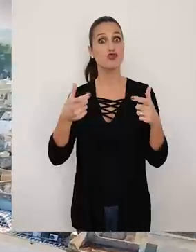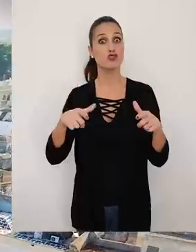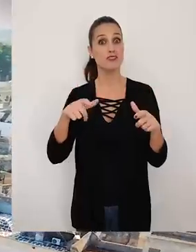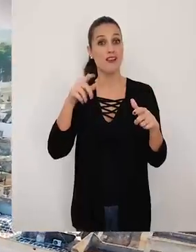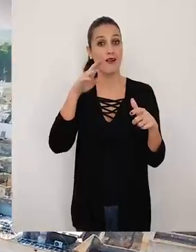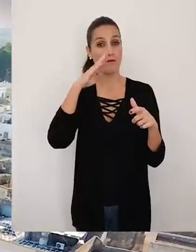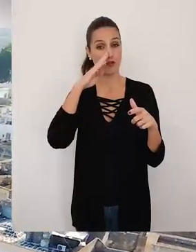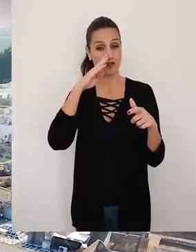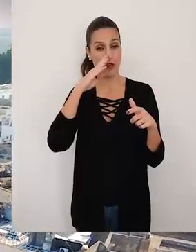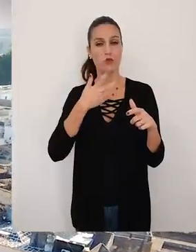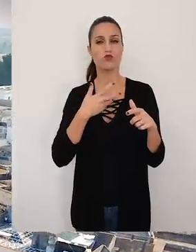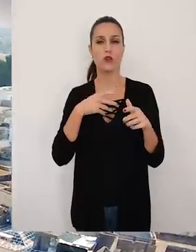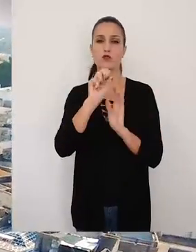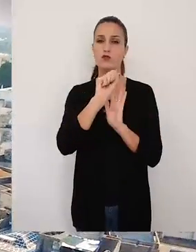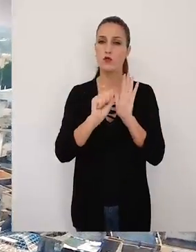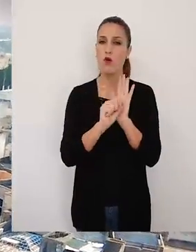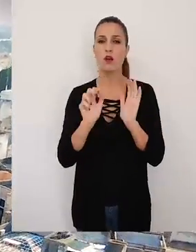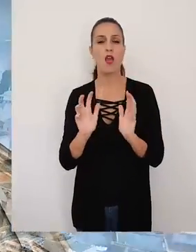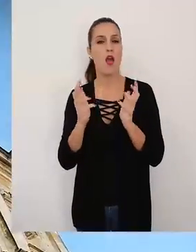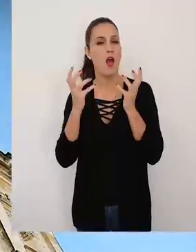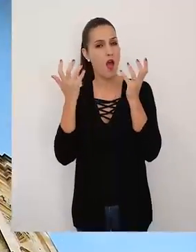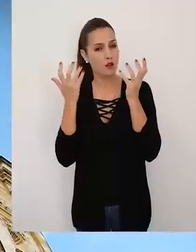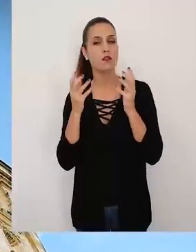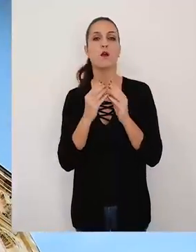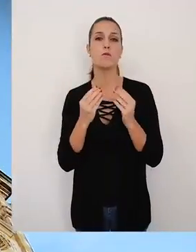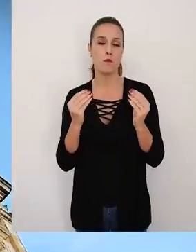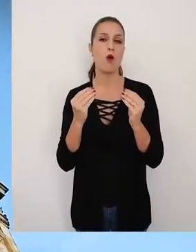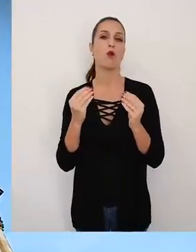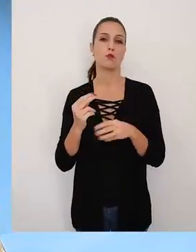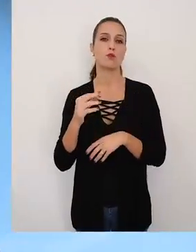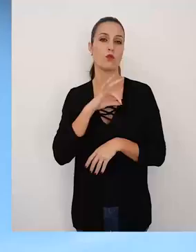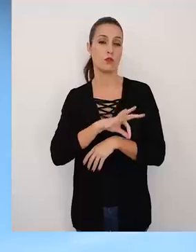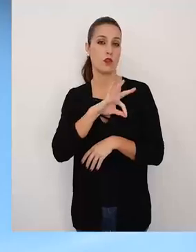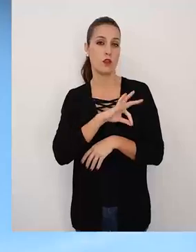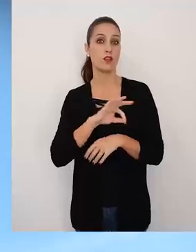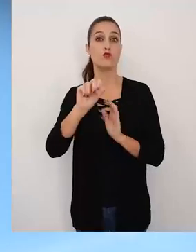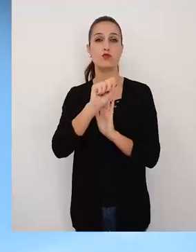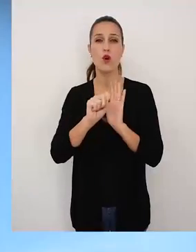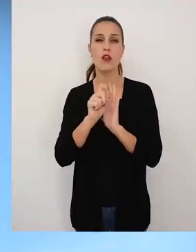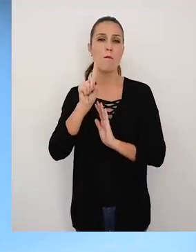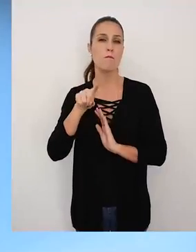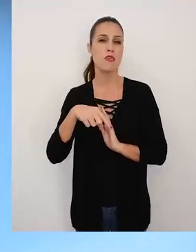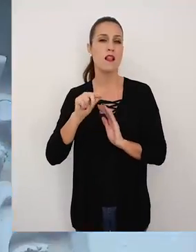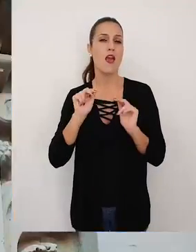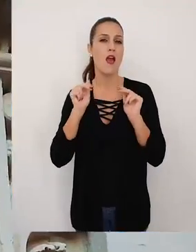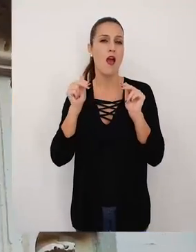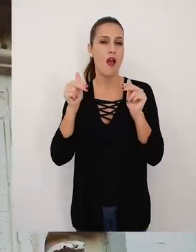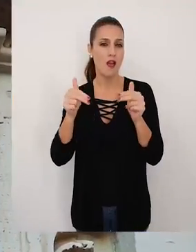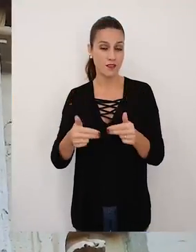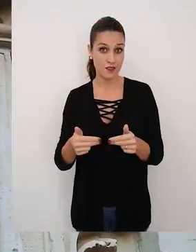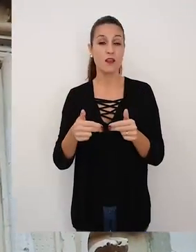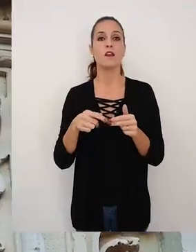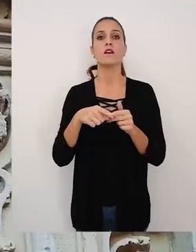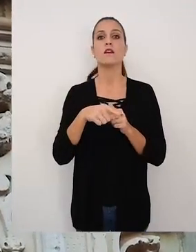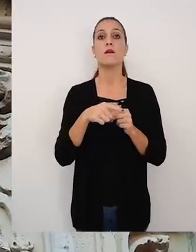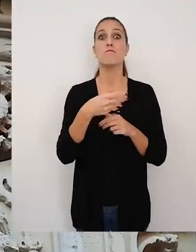La città di Poggiardo conserva un patrimonio storico-artistico di notevole interesse, una storia millenaria che spazia dai messapi al